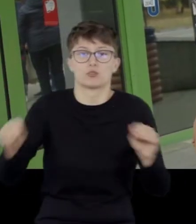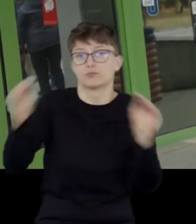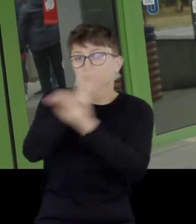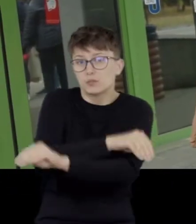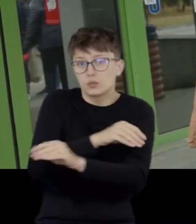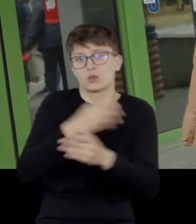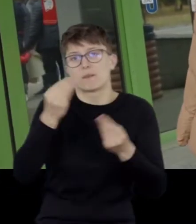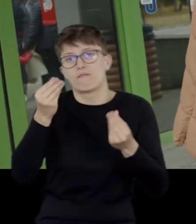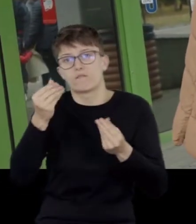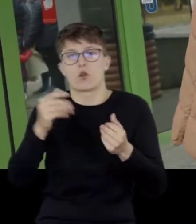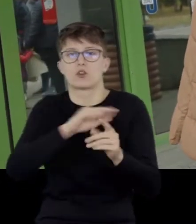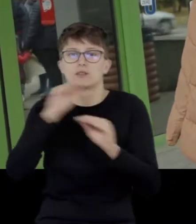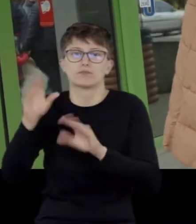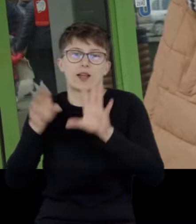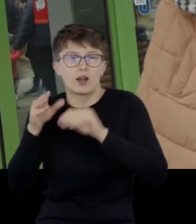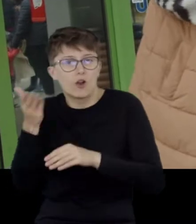ekologiczne.